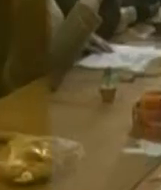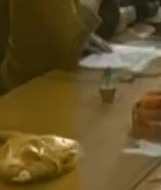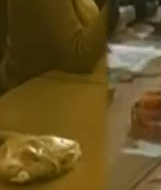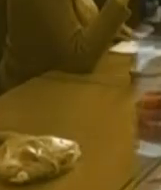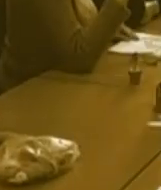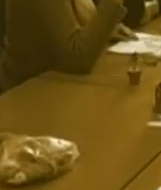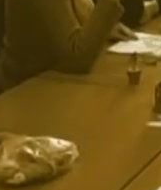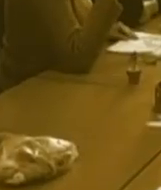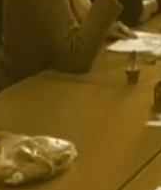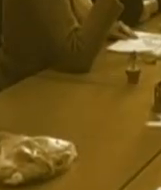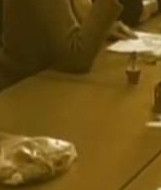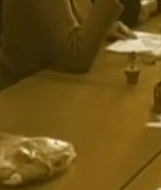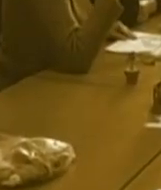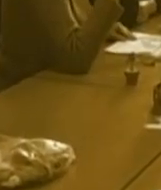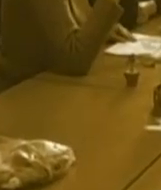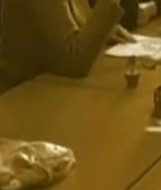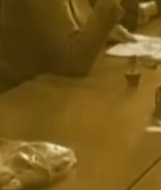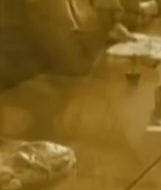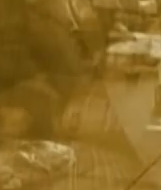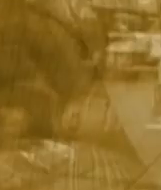Thank you.